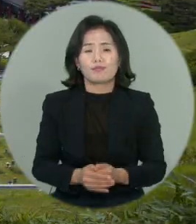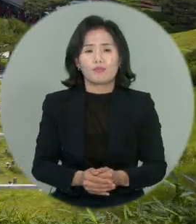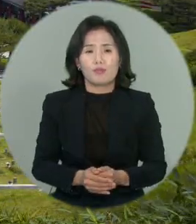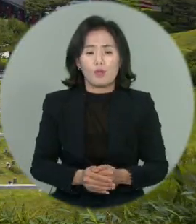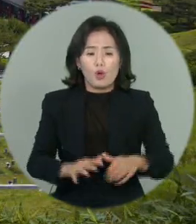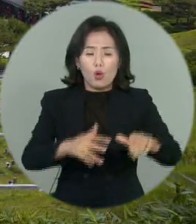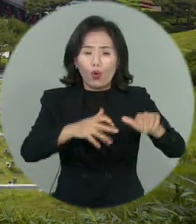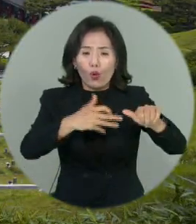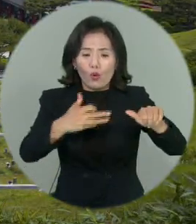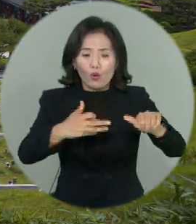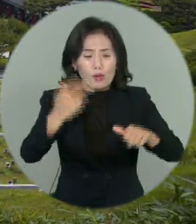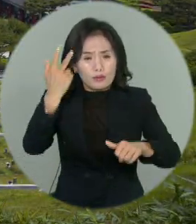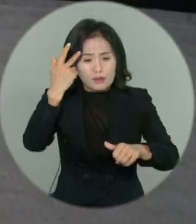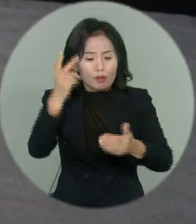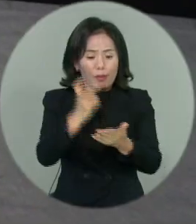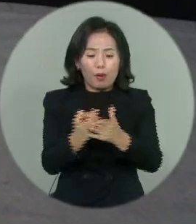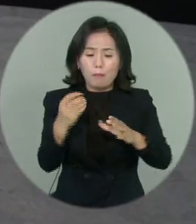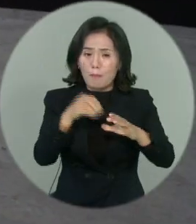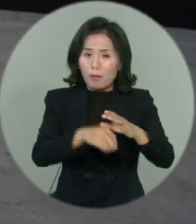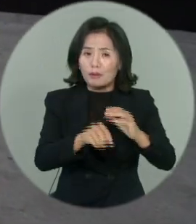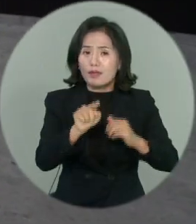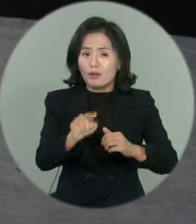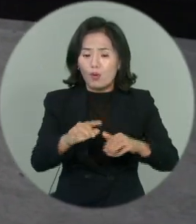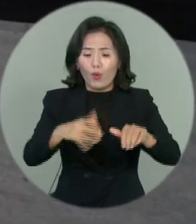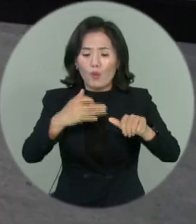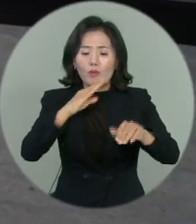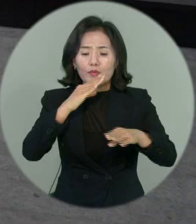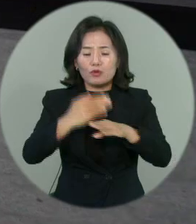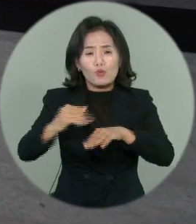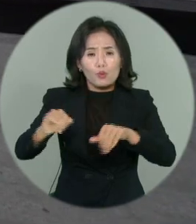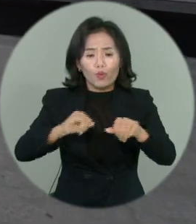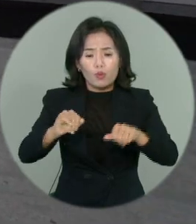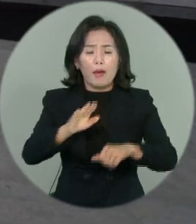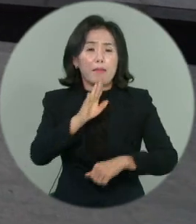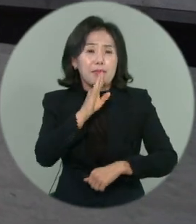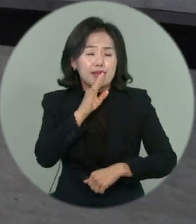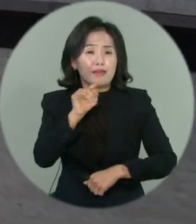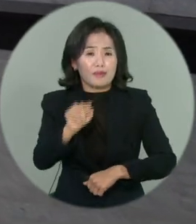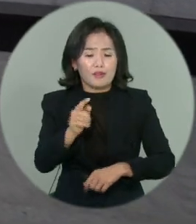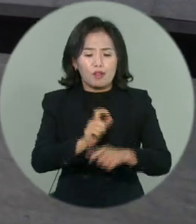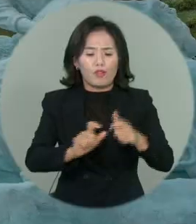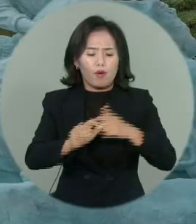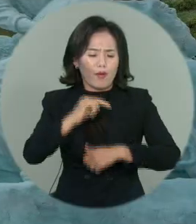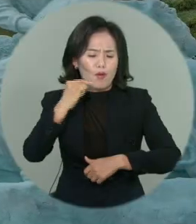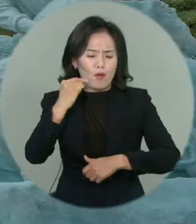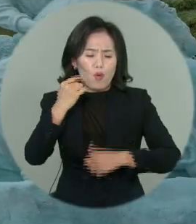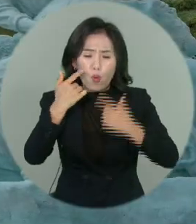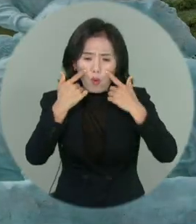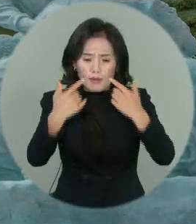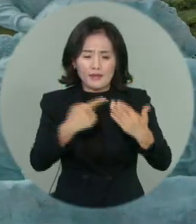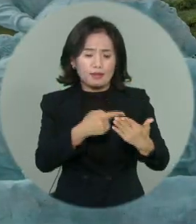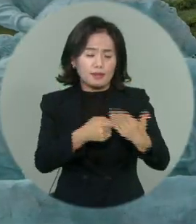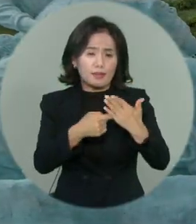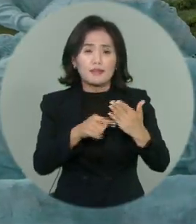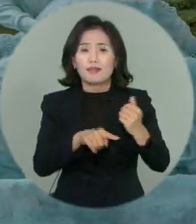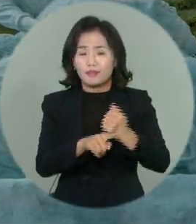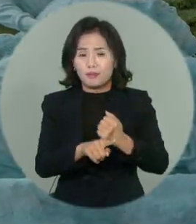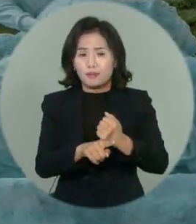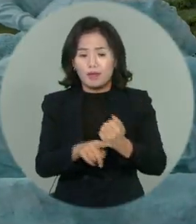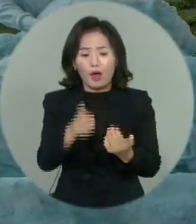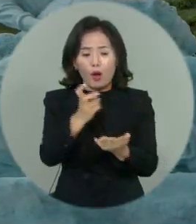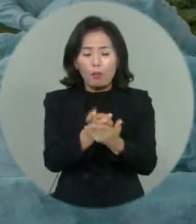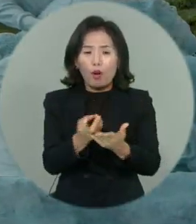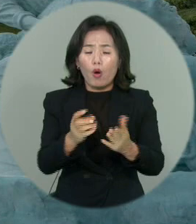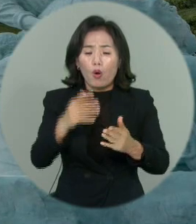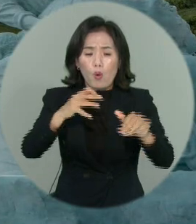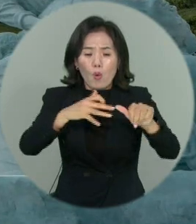518 정신이 헌법 전문에수록 된다는 것은 518 민주화 운동의 정당성이 더 강화된다는 의미도 담겨 있습니다 헌법